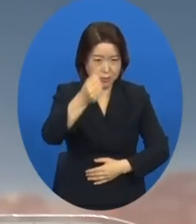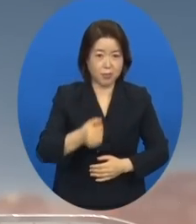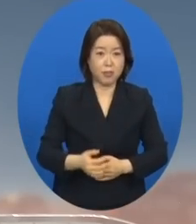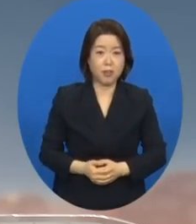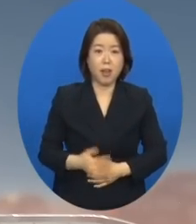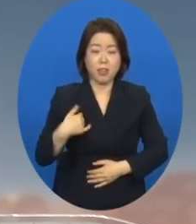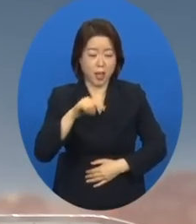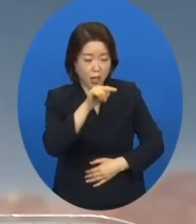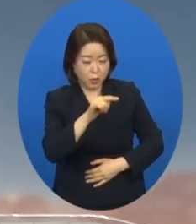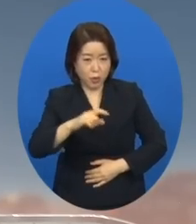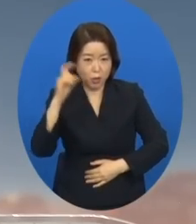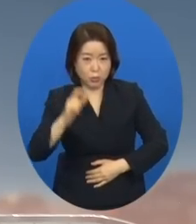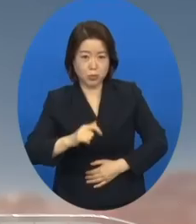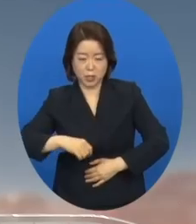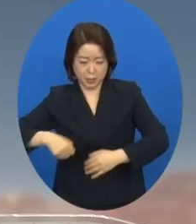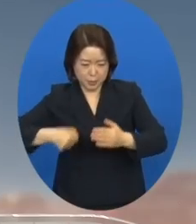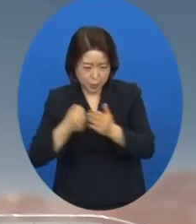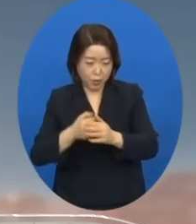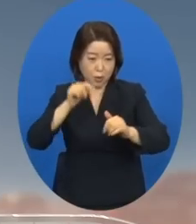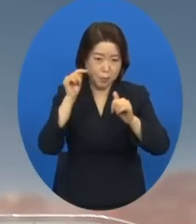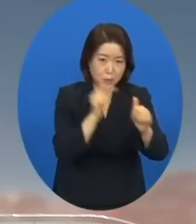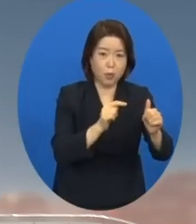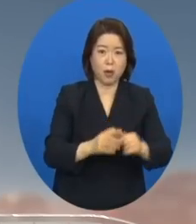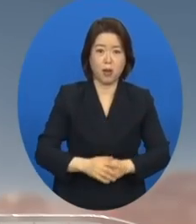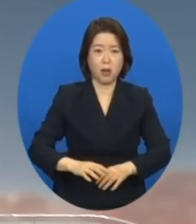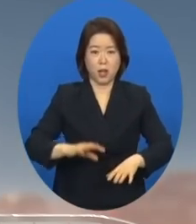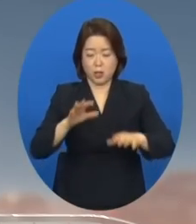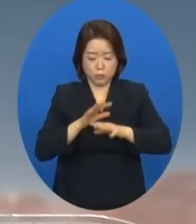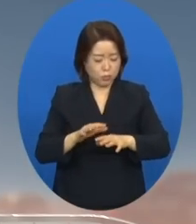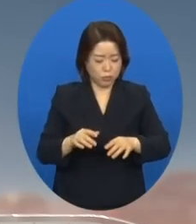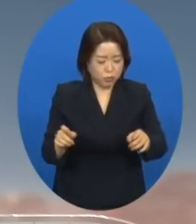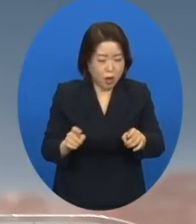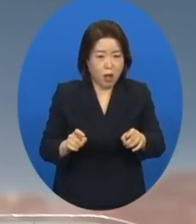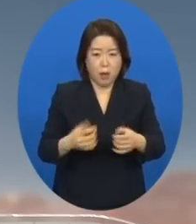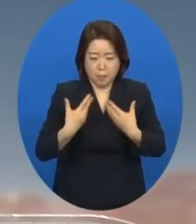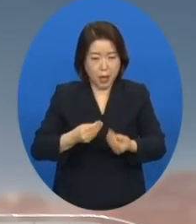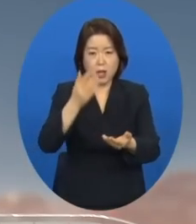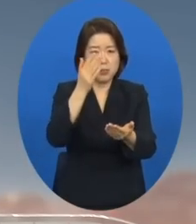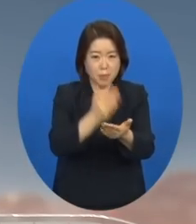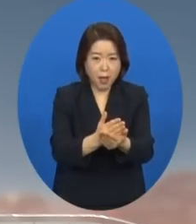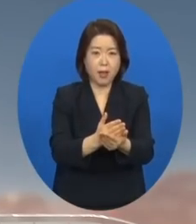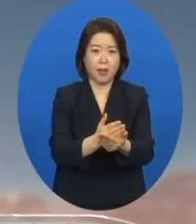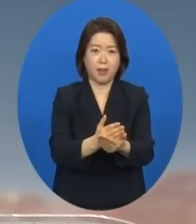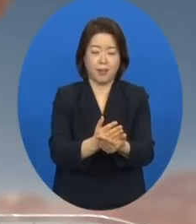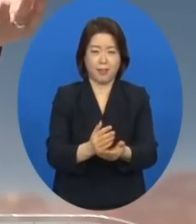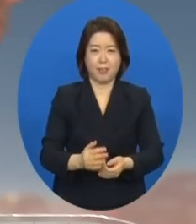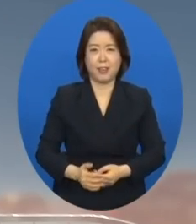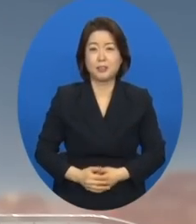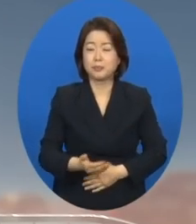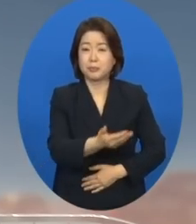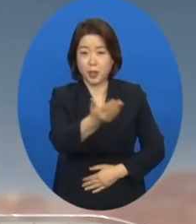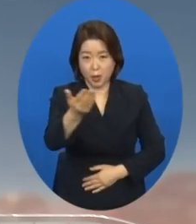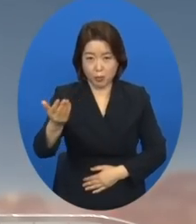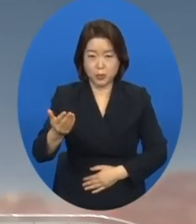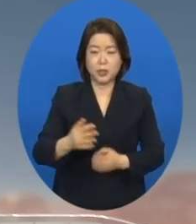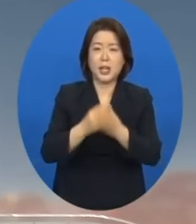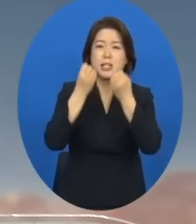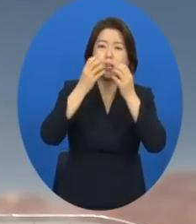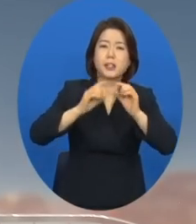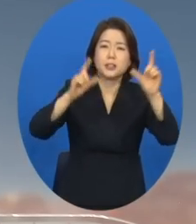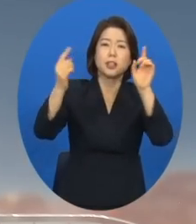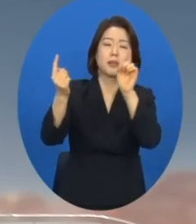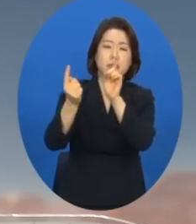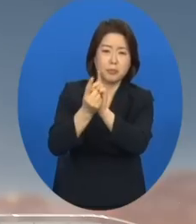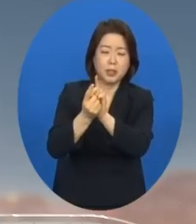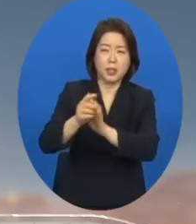내가 너에게 굳세고 용감하라고 명하지 않았느냐 두려워하거나 낙담하지 말아라 여러분 중에 혹시 새해를